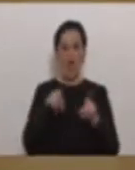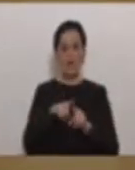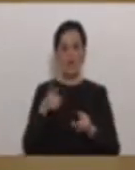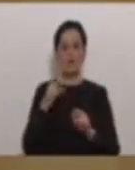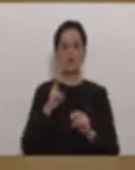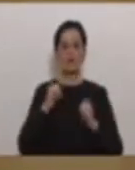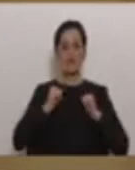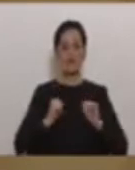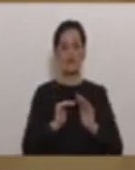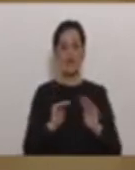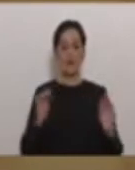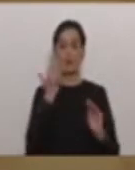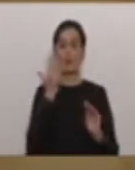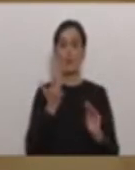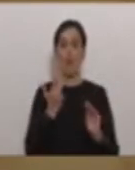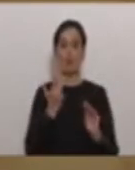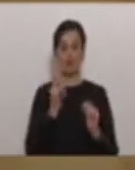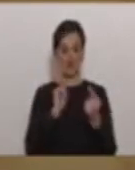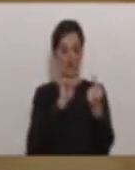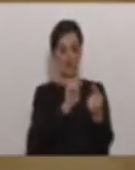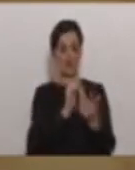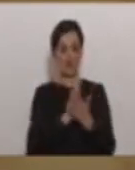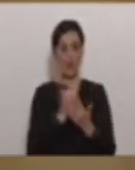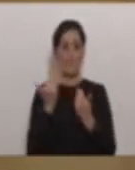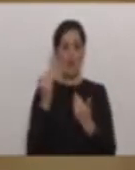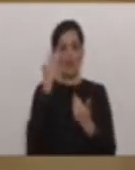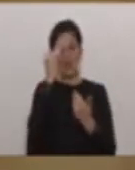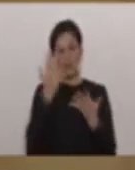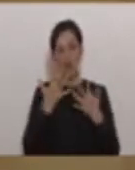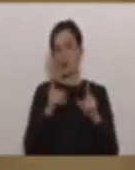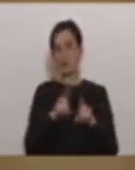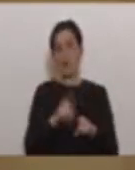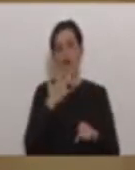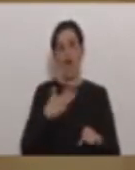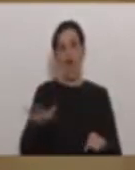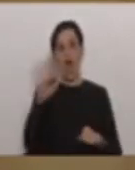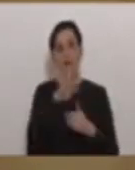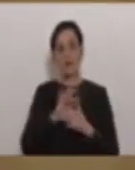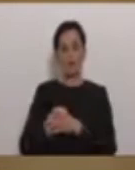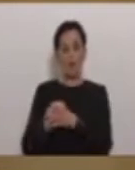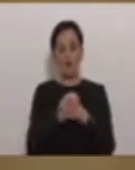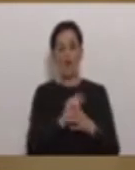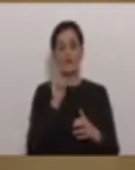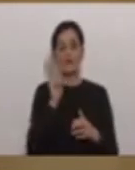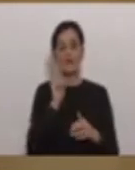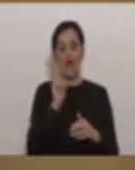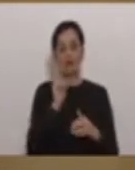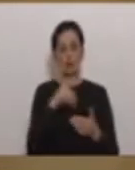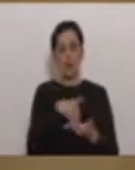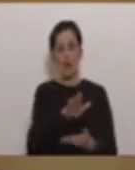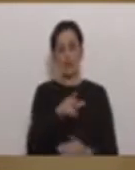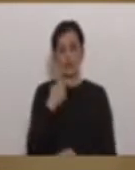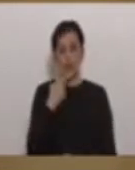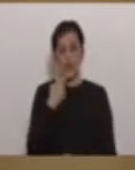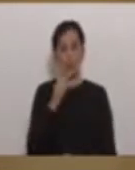სამშვიდობო პოლიტიკის წინააღმდეგ, რაც მათ წარმოდგენაში შეიძლება იყოს ევროკავშირის მიერ კანდიდატობაზე უარის თქმა.